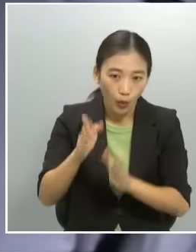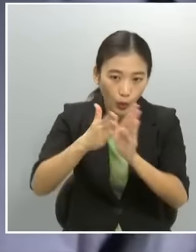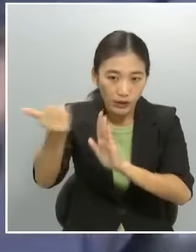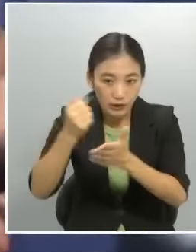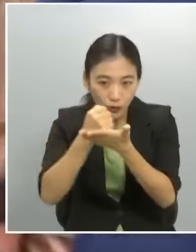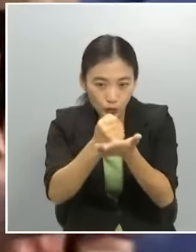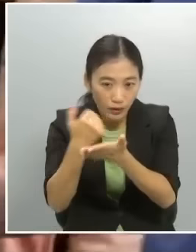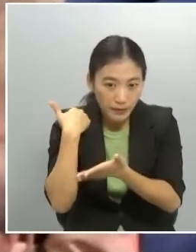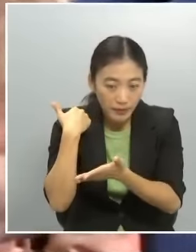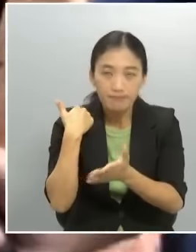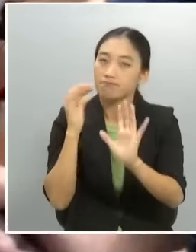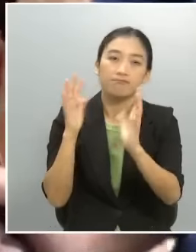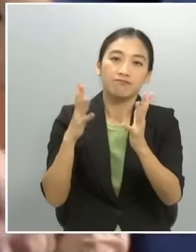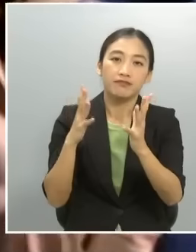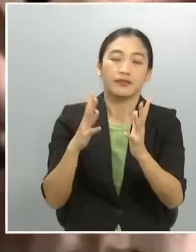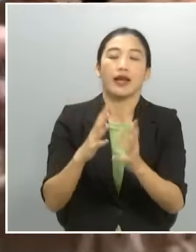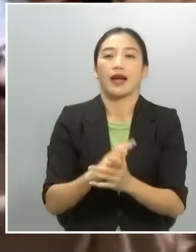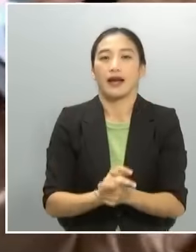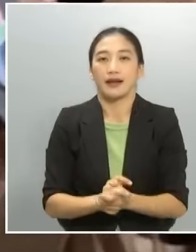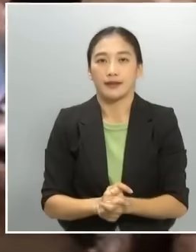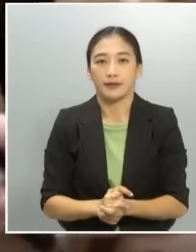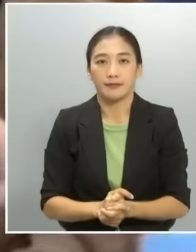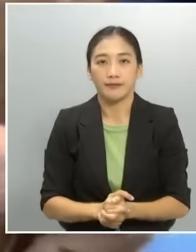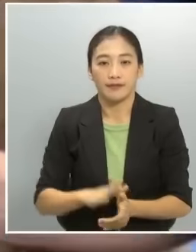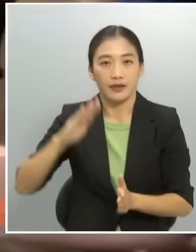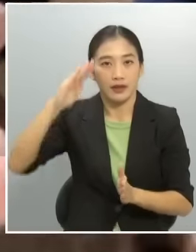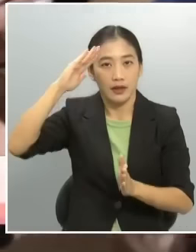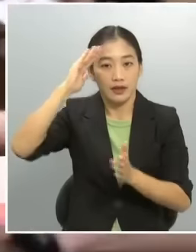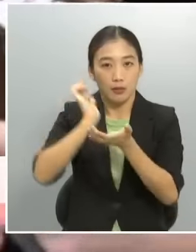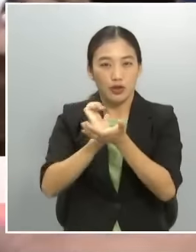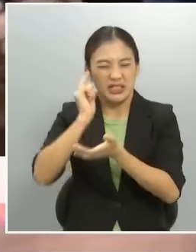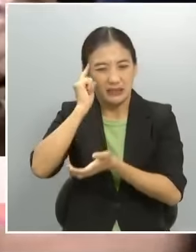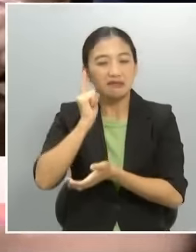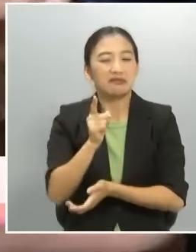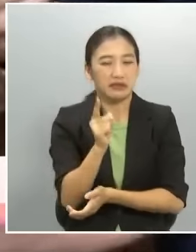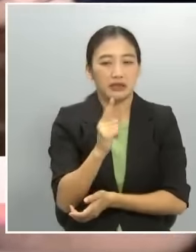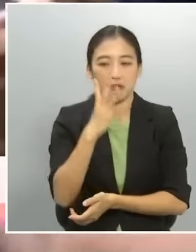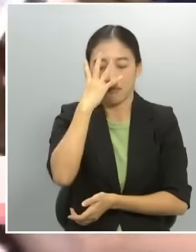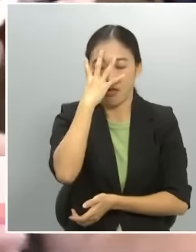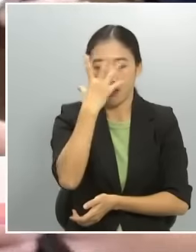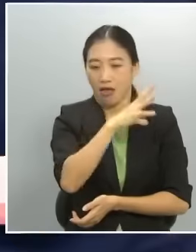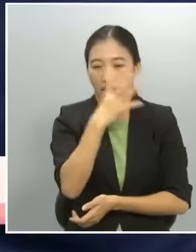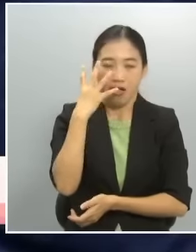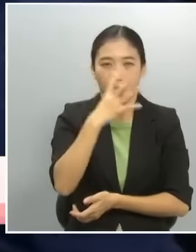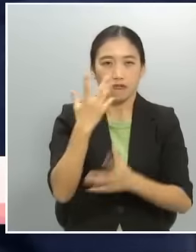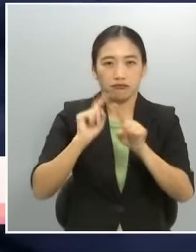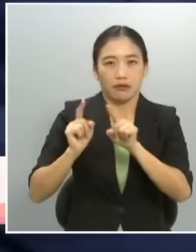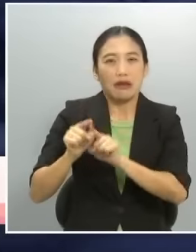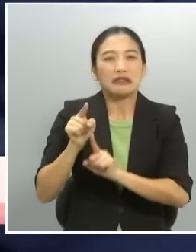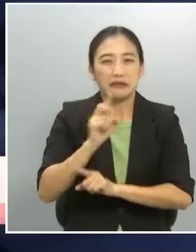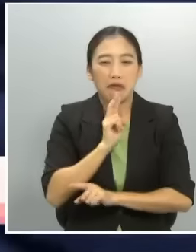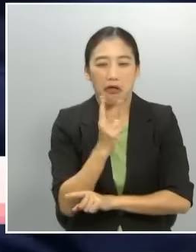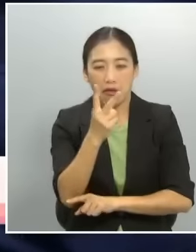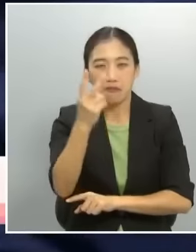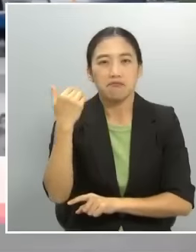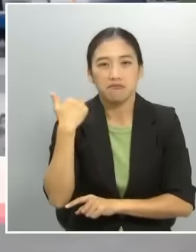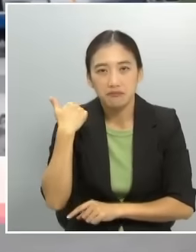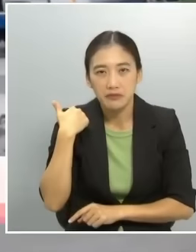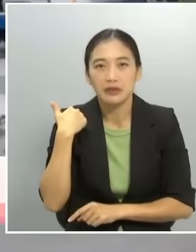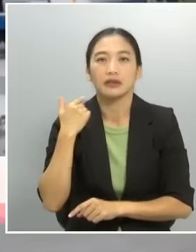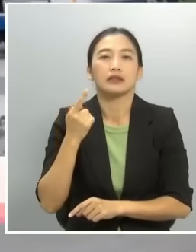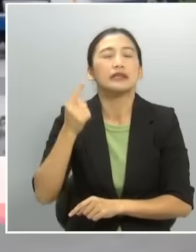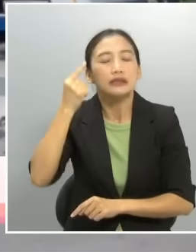ะฮะตำรวจบอกว่าเนี่ยจอมโจรรูแปงตีหลายหน้าตีหลายหน้าเหลือเกินนะฮะคือเช้านี้ผู้ชมครับทางทีมข่าวนะฮะสอบถ